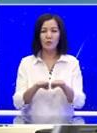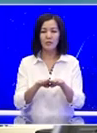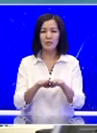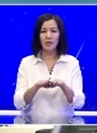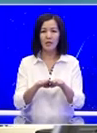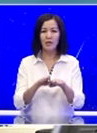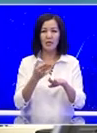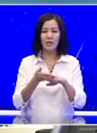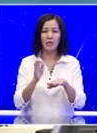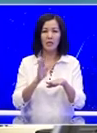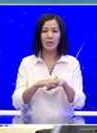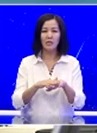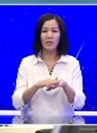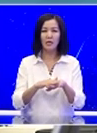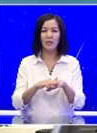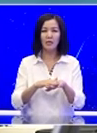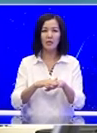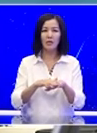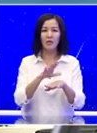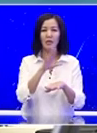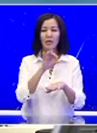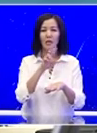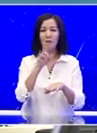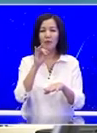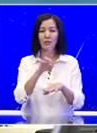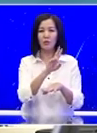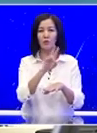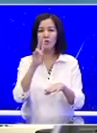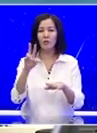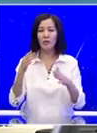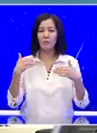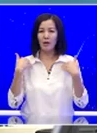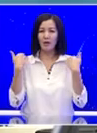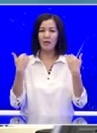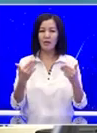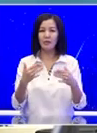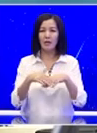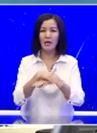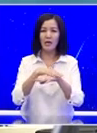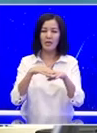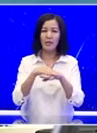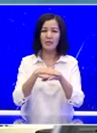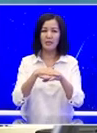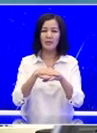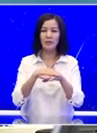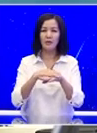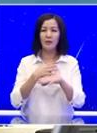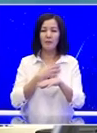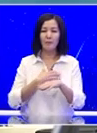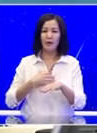кезеңде елбасымыз арнайы мақала жариялады. Бұл халқымыздың есесін көтеретін өте